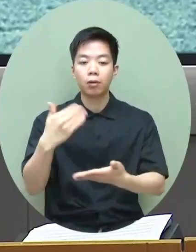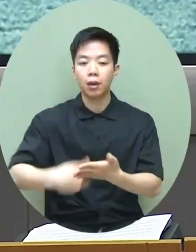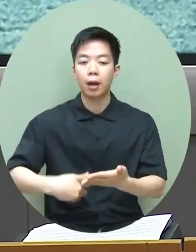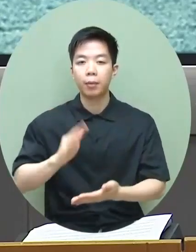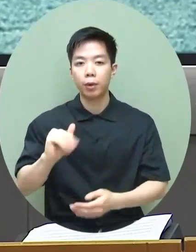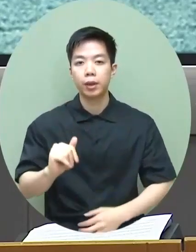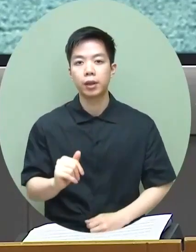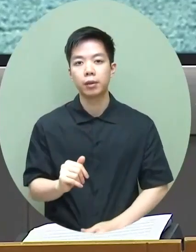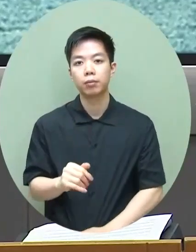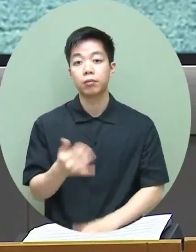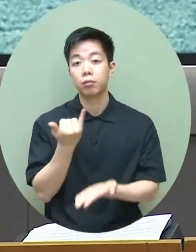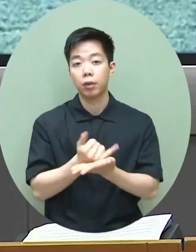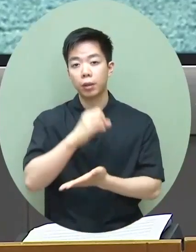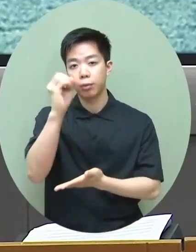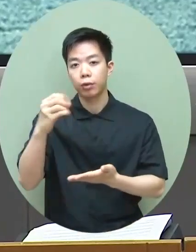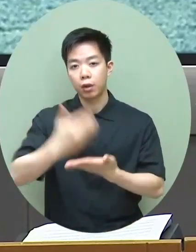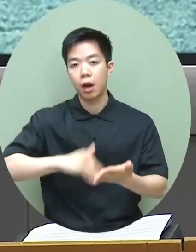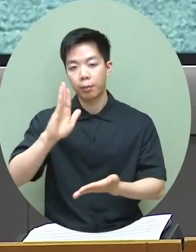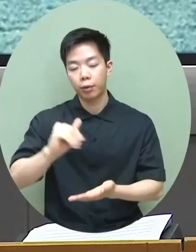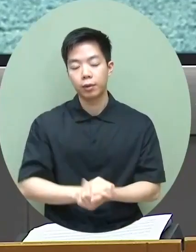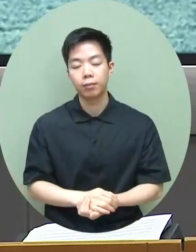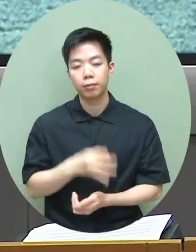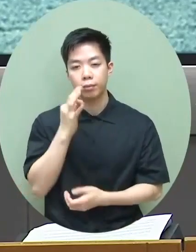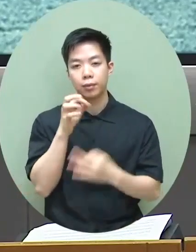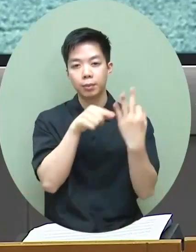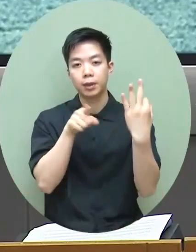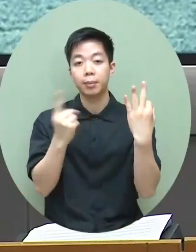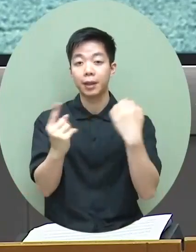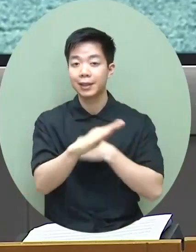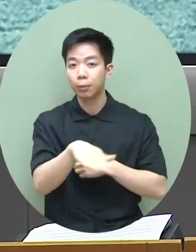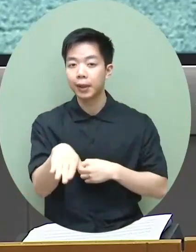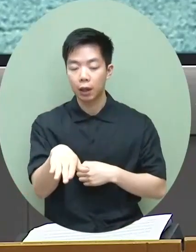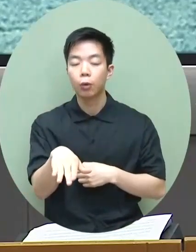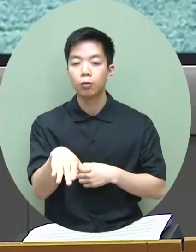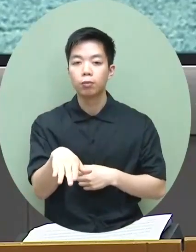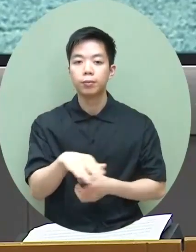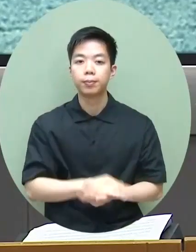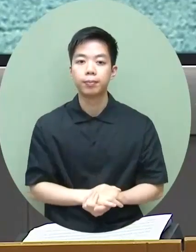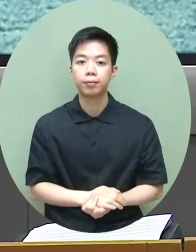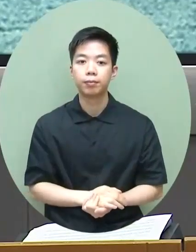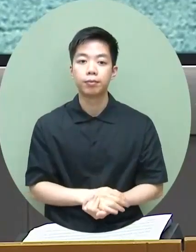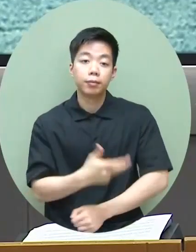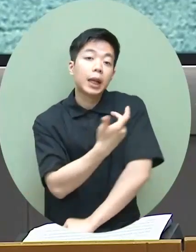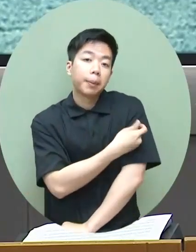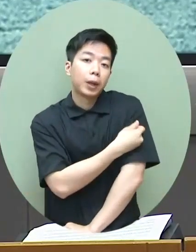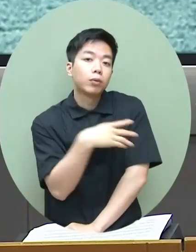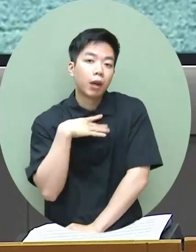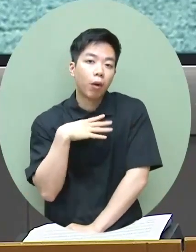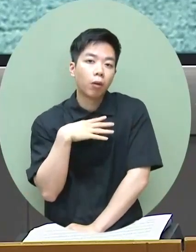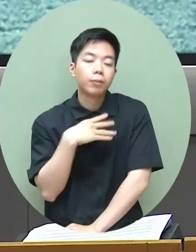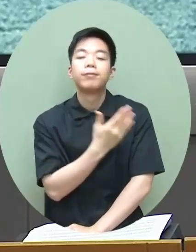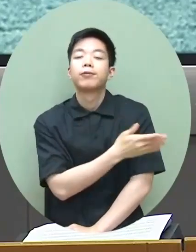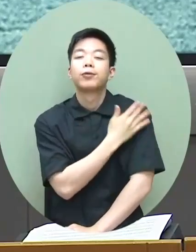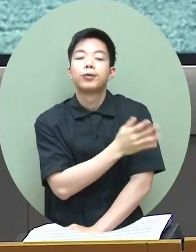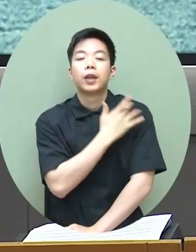3至11岁的小童那个儿童疫苗的接种，我相信有关当局呢一直在做工作，希望